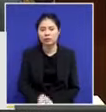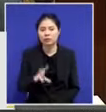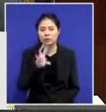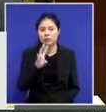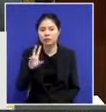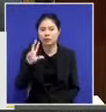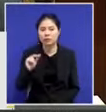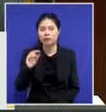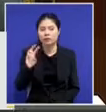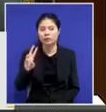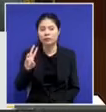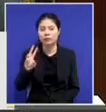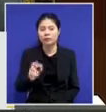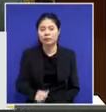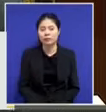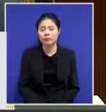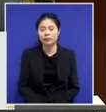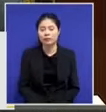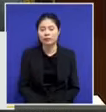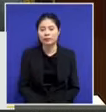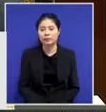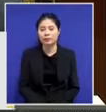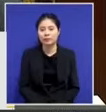736นายอิสระสมชัย